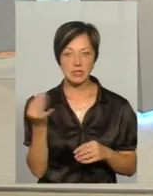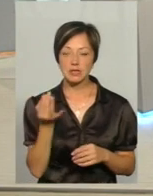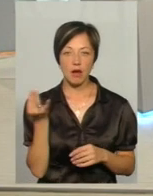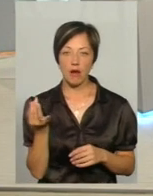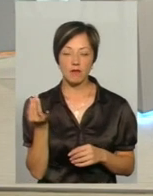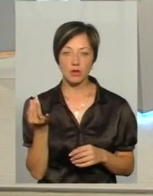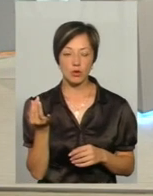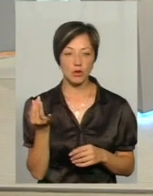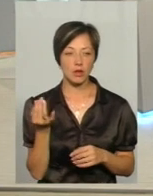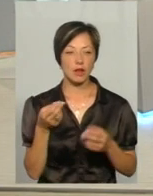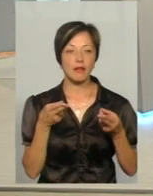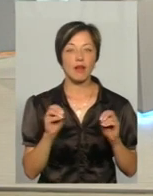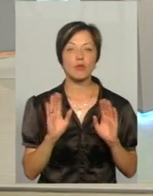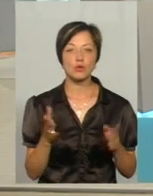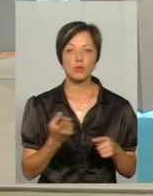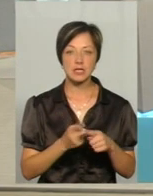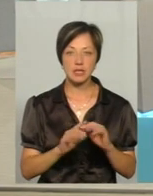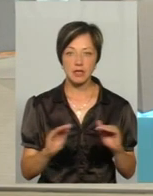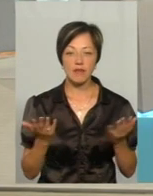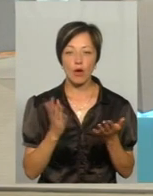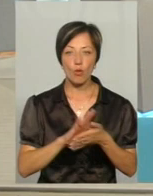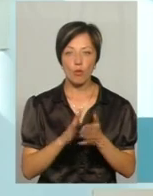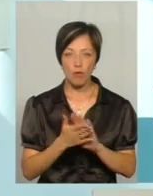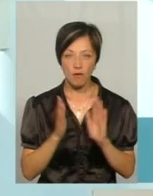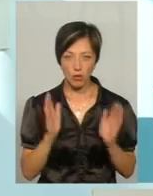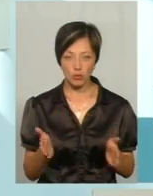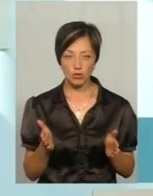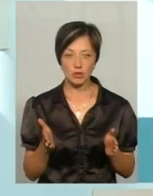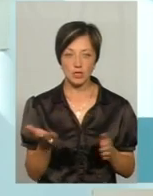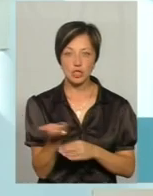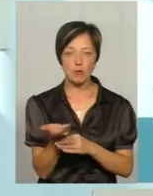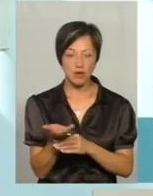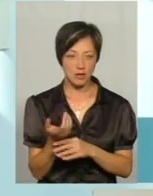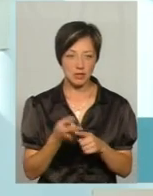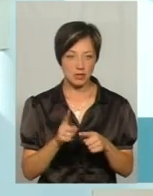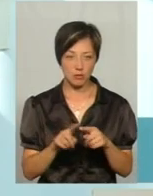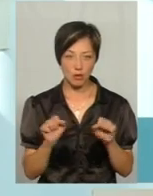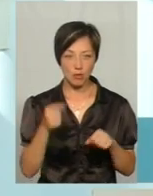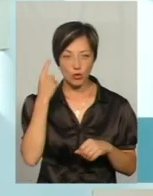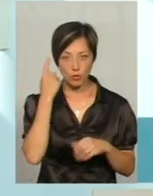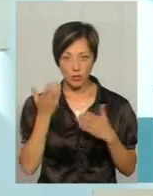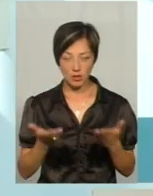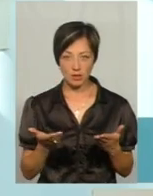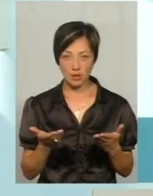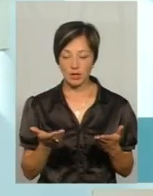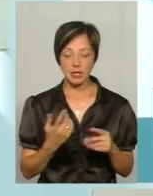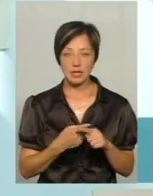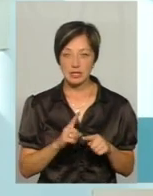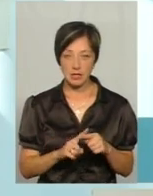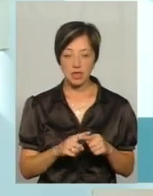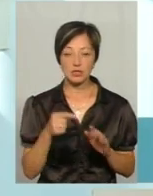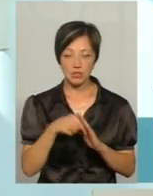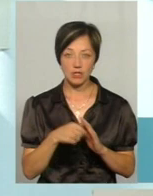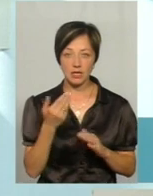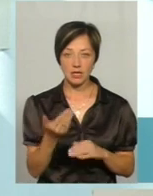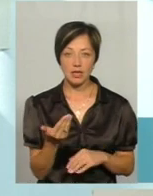цікавило, де будуть ці діти, в яких умовах вони будуть. Це жебракування, вона ж могла би подумати. Тобто це якраз говорить про